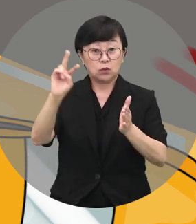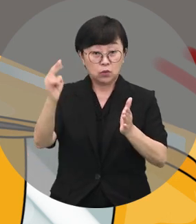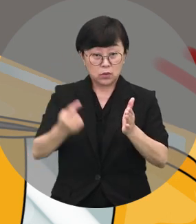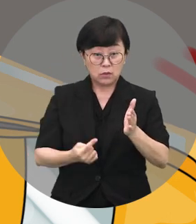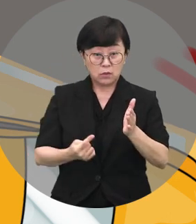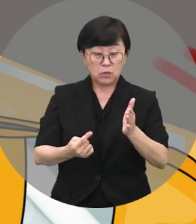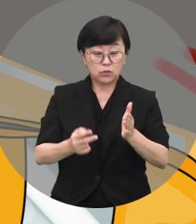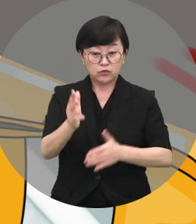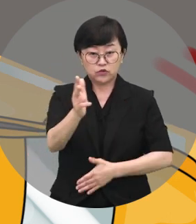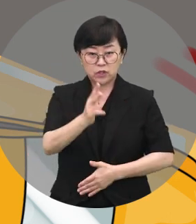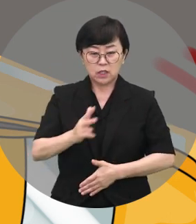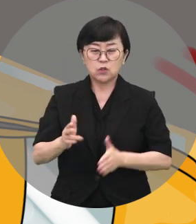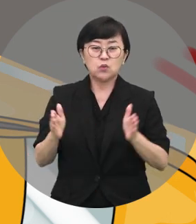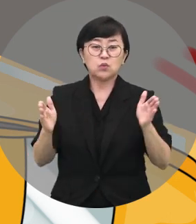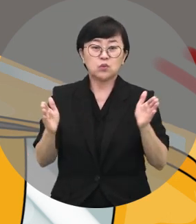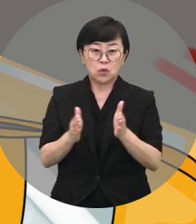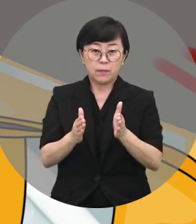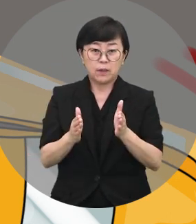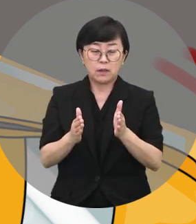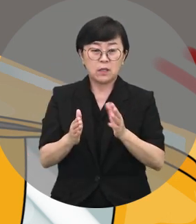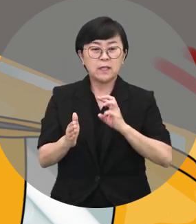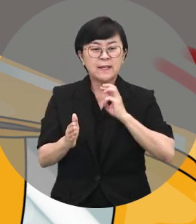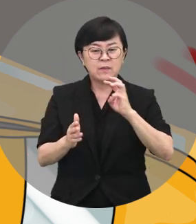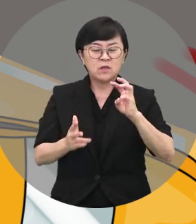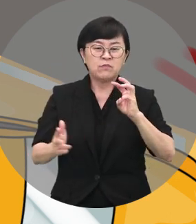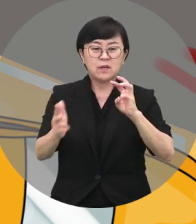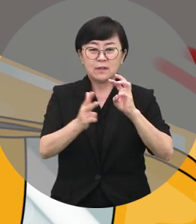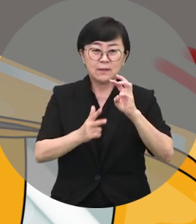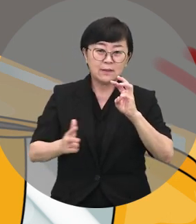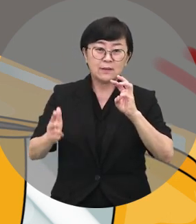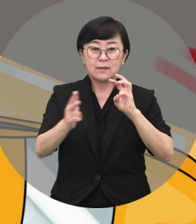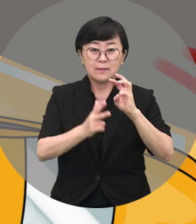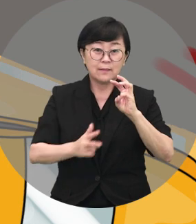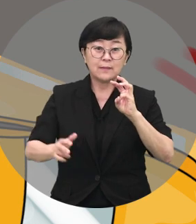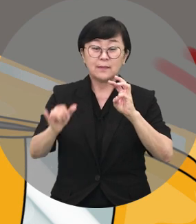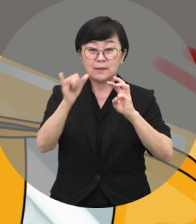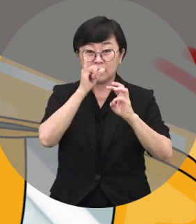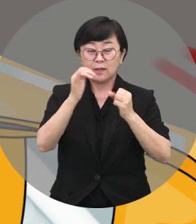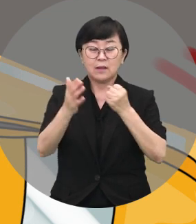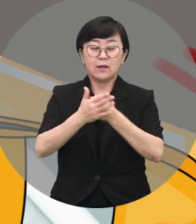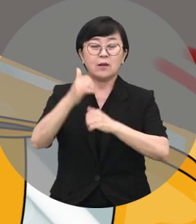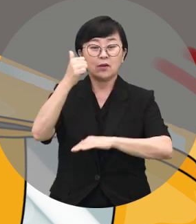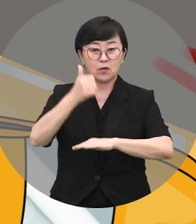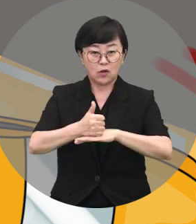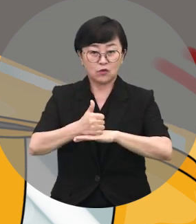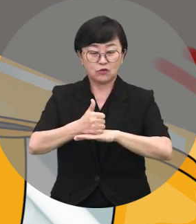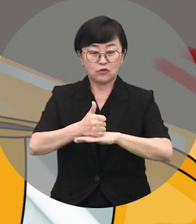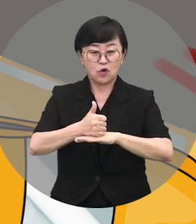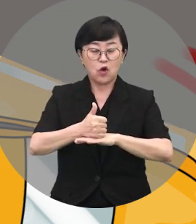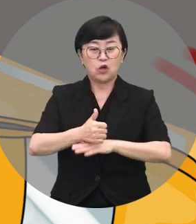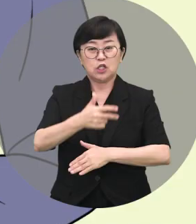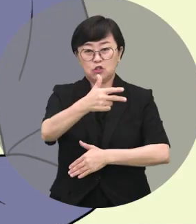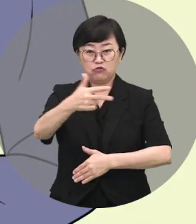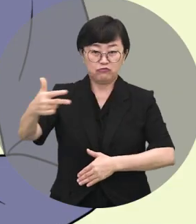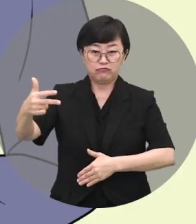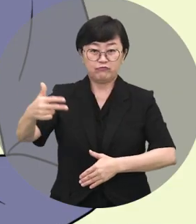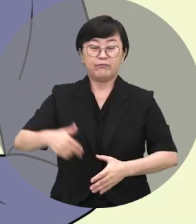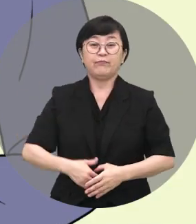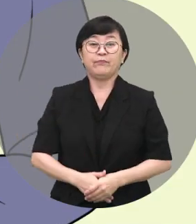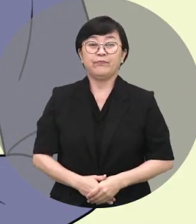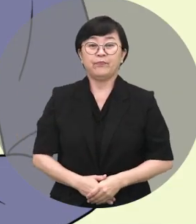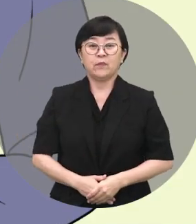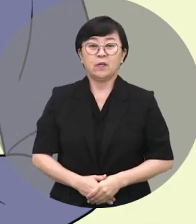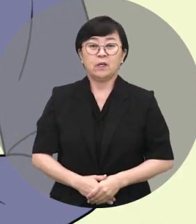왔지만 주차장이 협소하여 30분 넘게 주차 자리를 찾다 결국 이중주차를 하게 되었는데요.